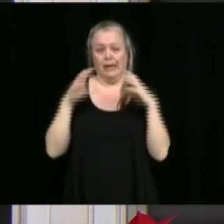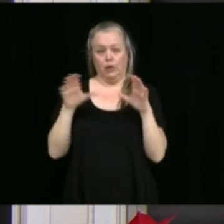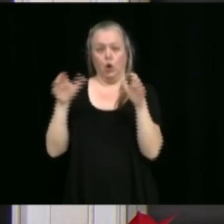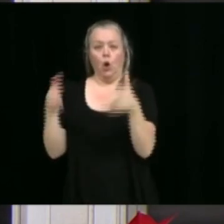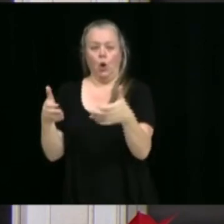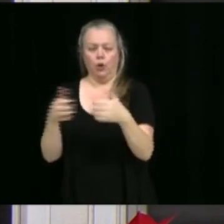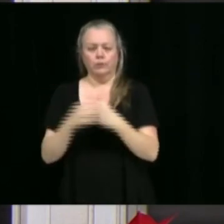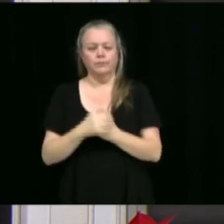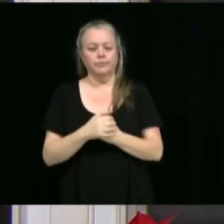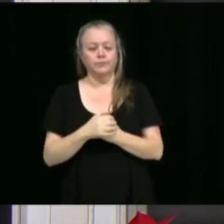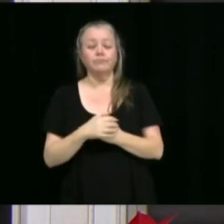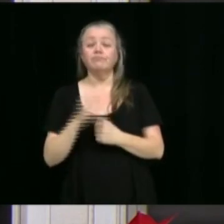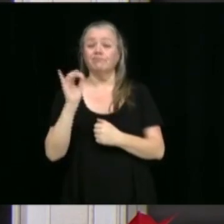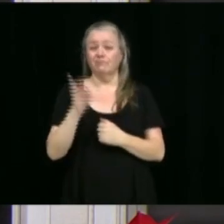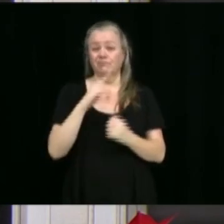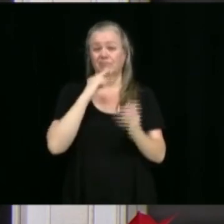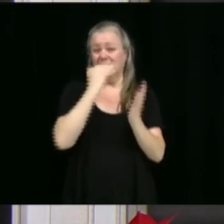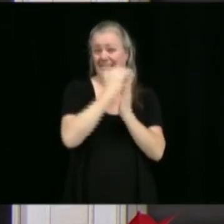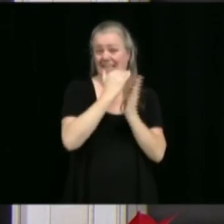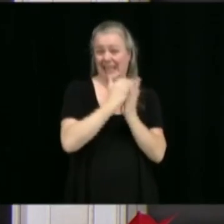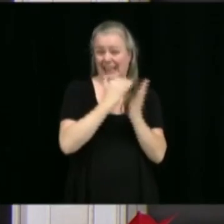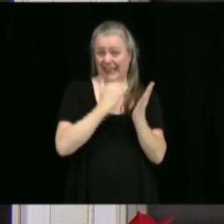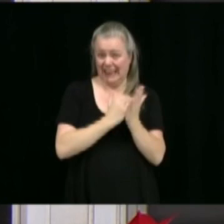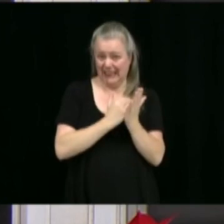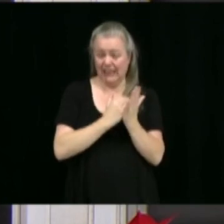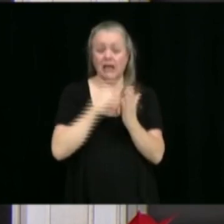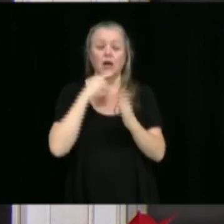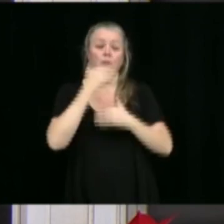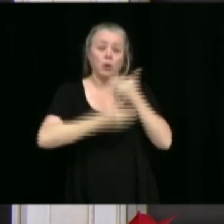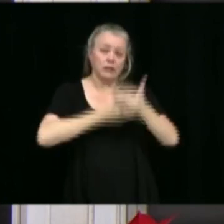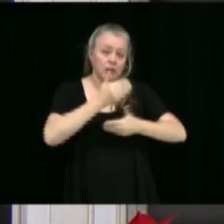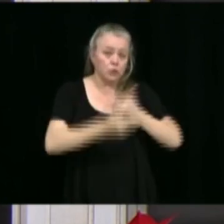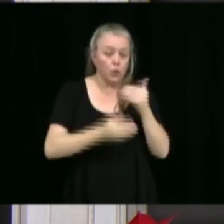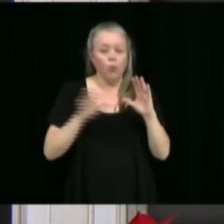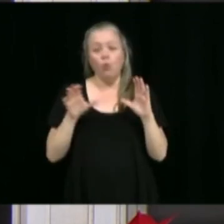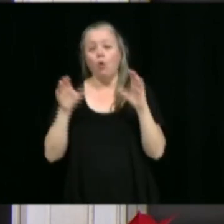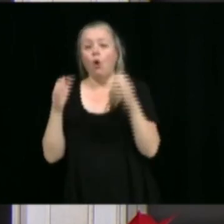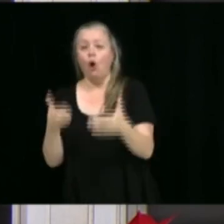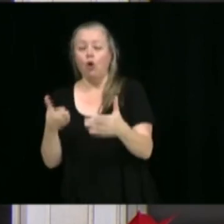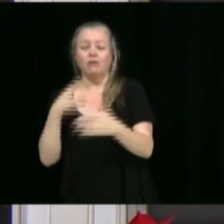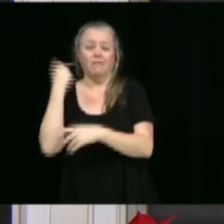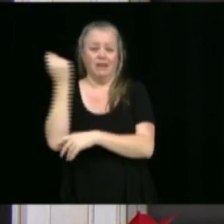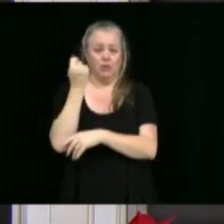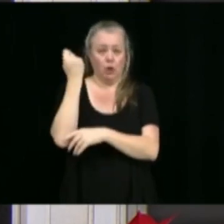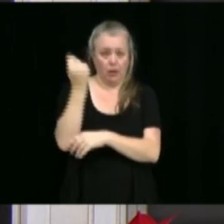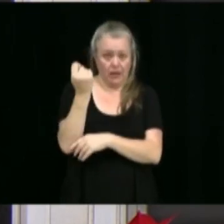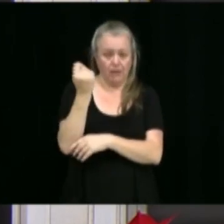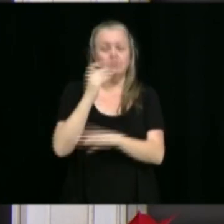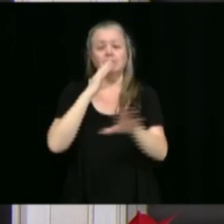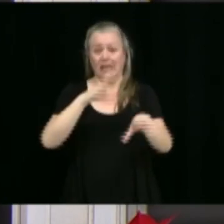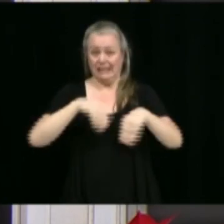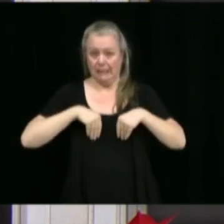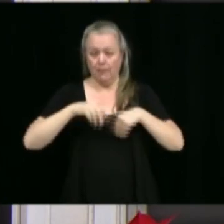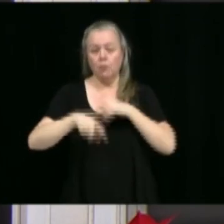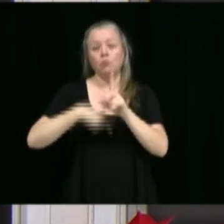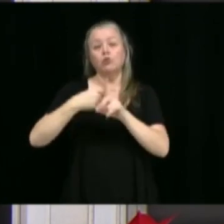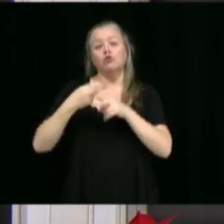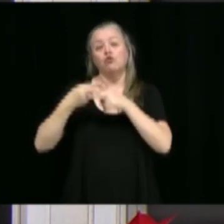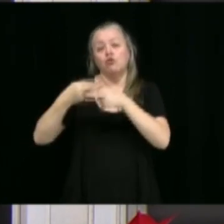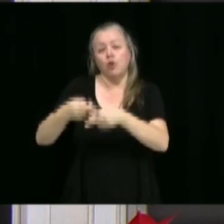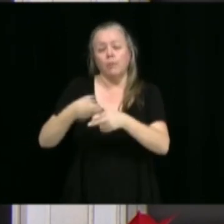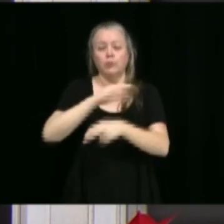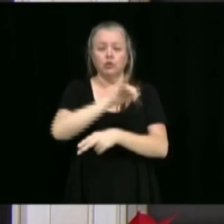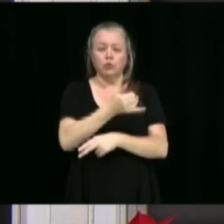d'adopter le guide des politiques et procédures de l'Ordre victorien et de procéder à la nomination de José Crête, Guy Désilet,